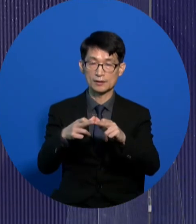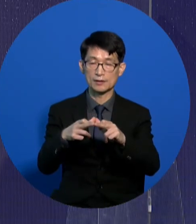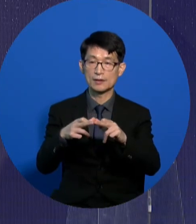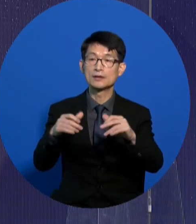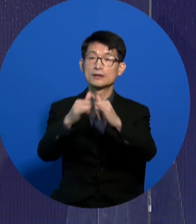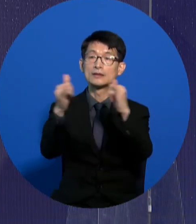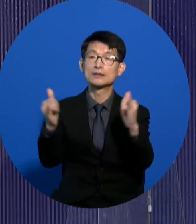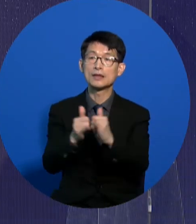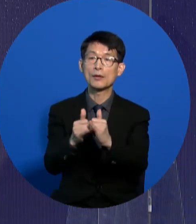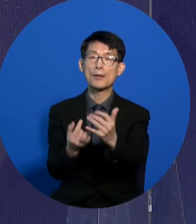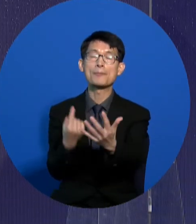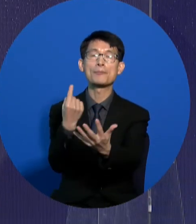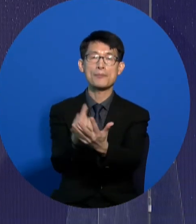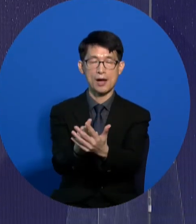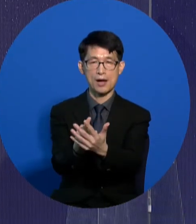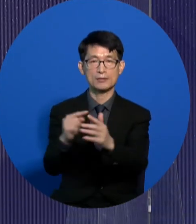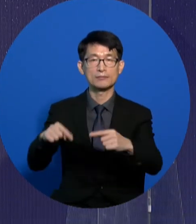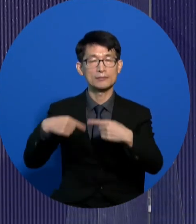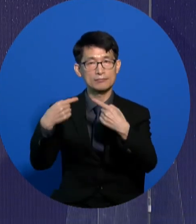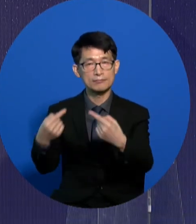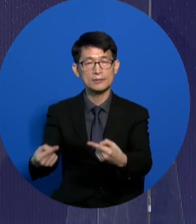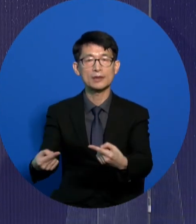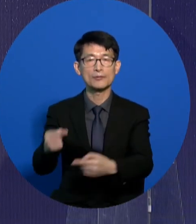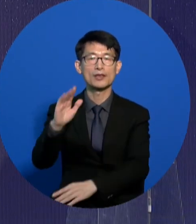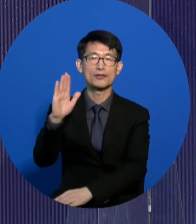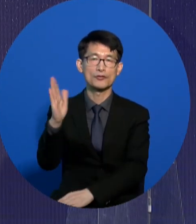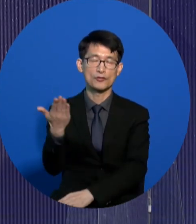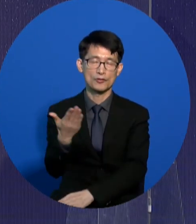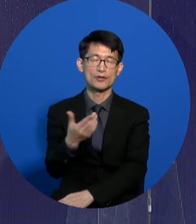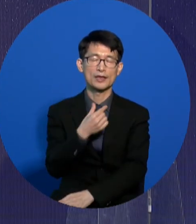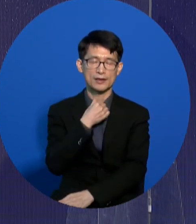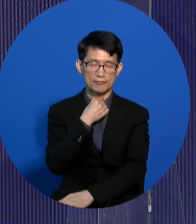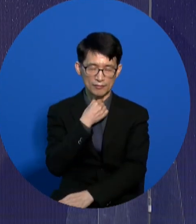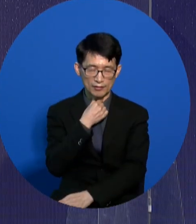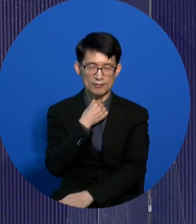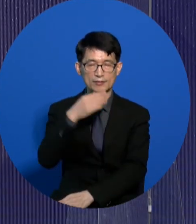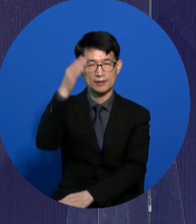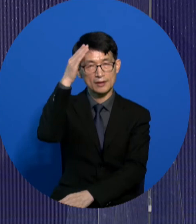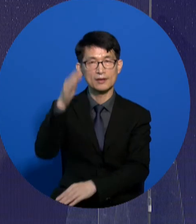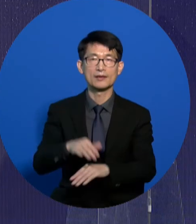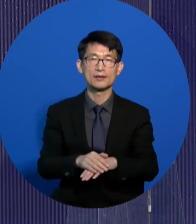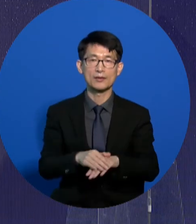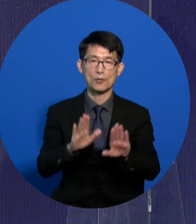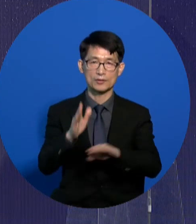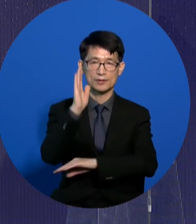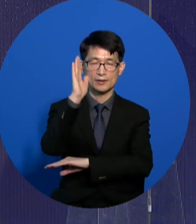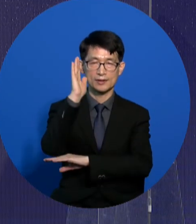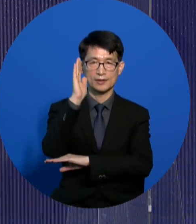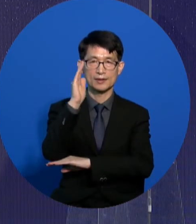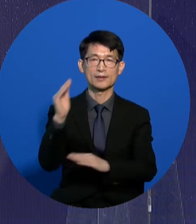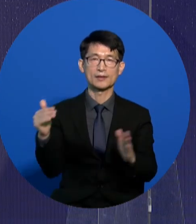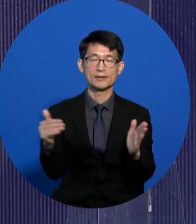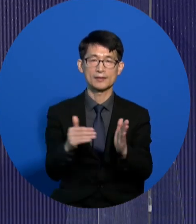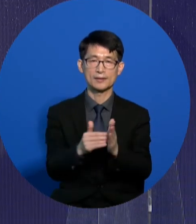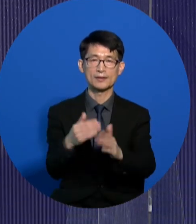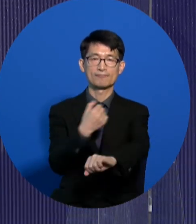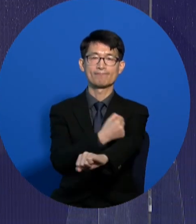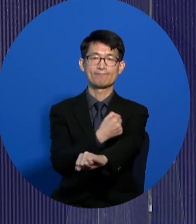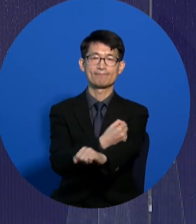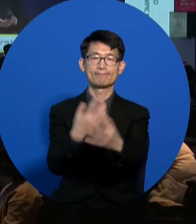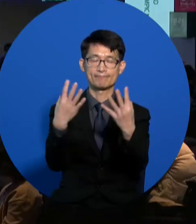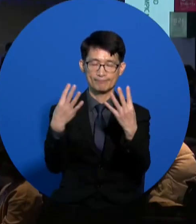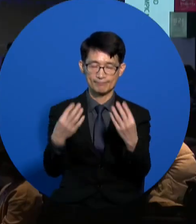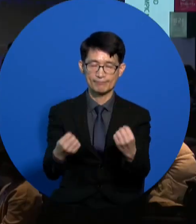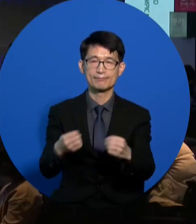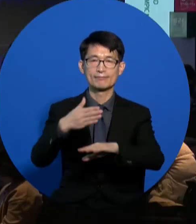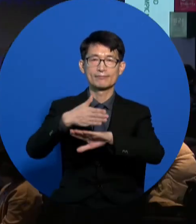이루어지는 바탕이 되기를 기대하면서 이 자리를 마무리하고자 합니다. 수고하셨습니다.